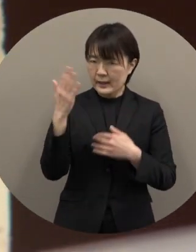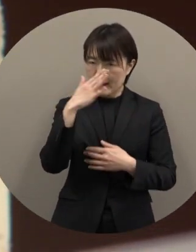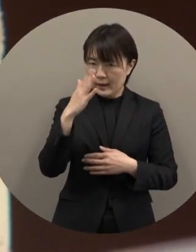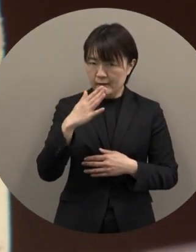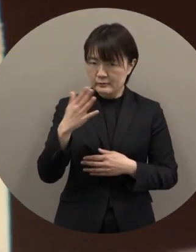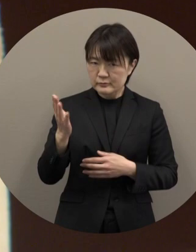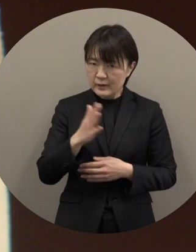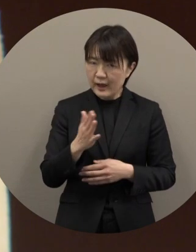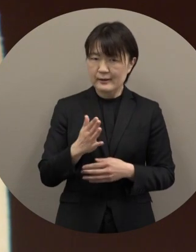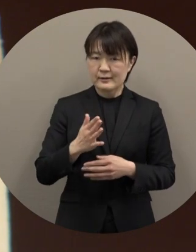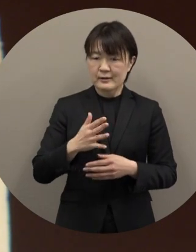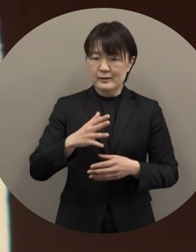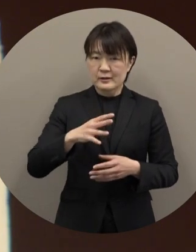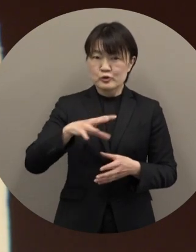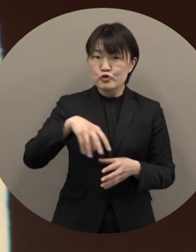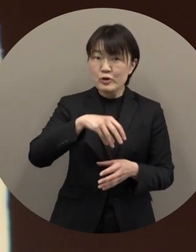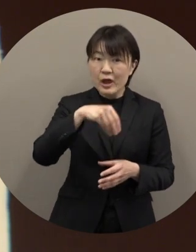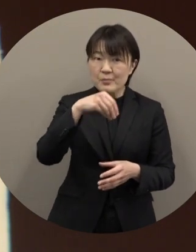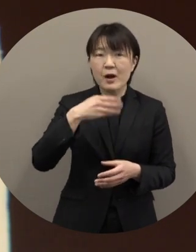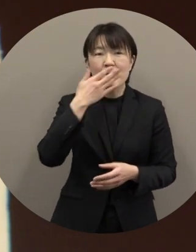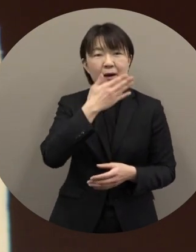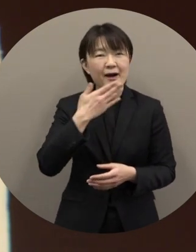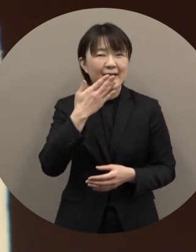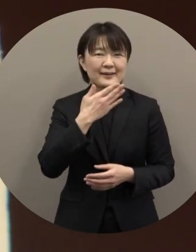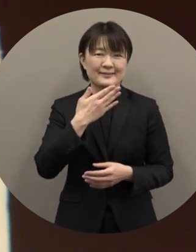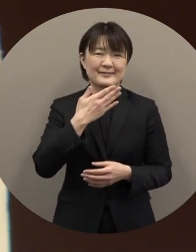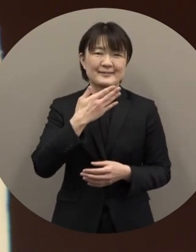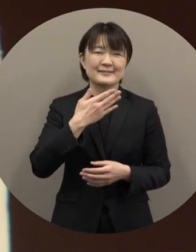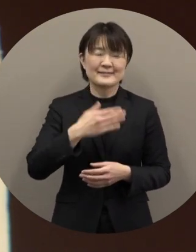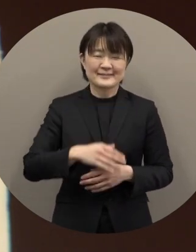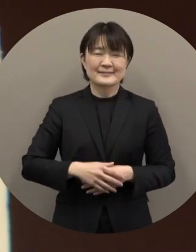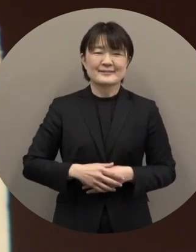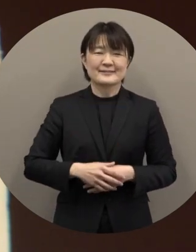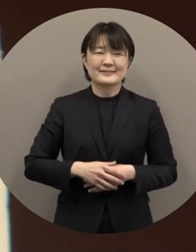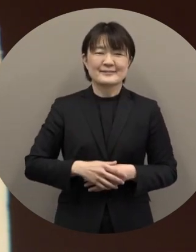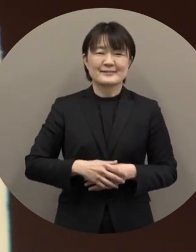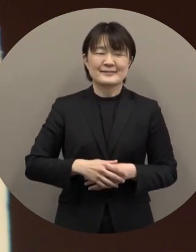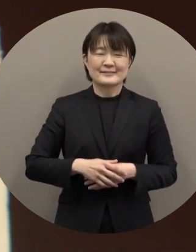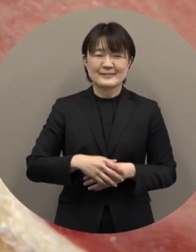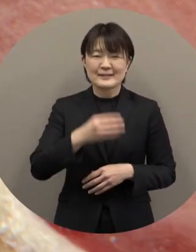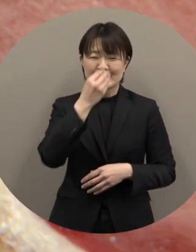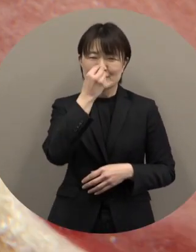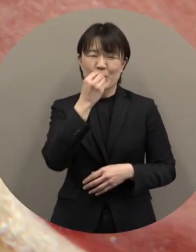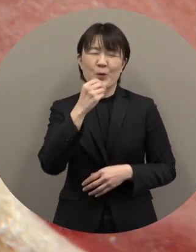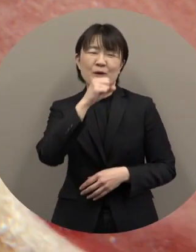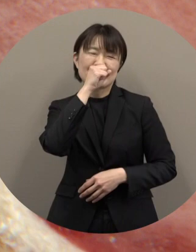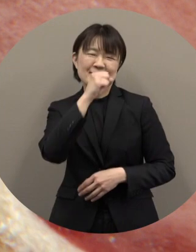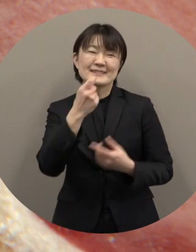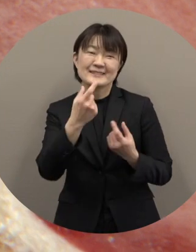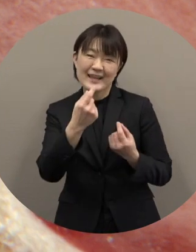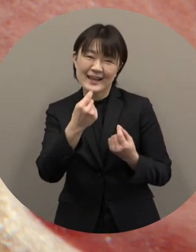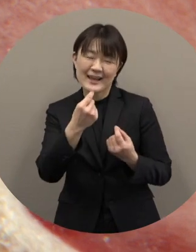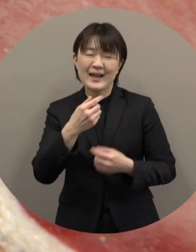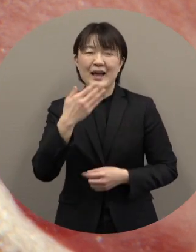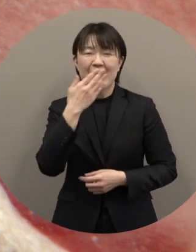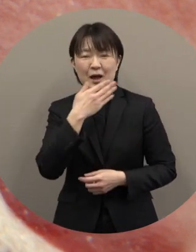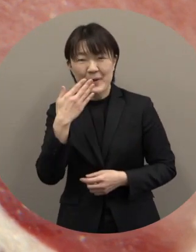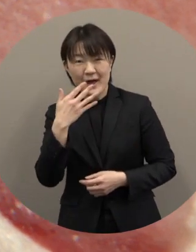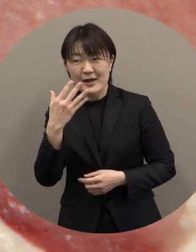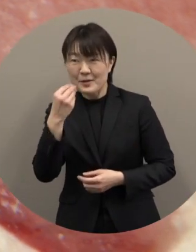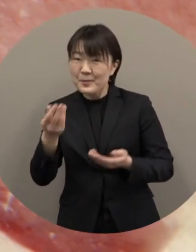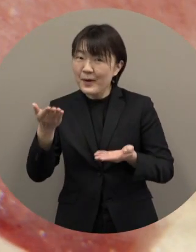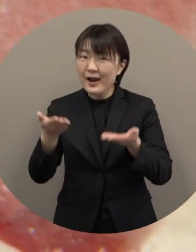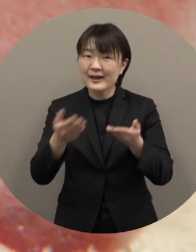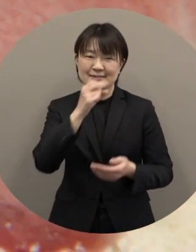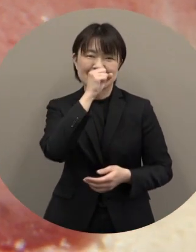クリームとかの甘み、 甘み、 はい、うまみ。いちごもいいね。 はい、すごい。 甘みと酸味のバランスが